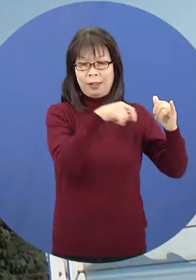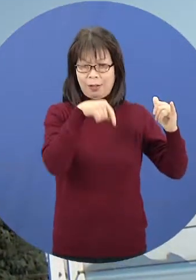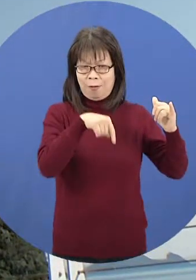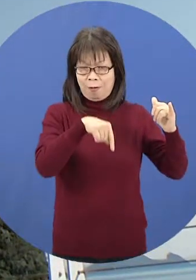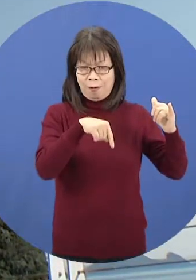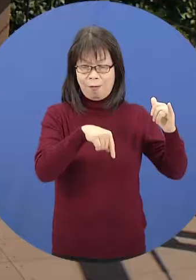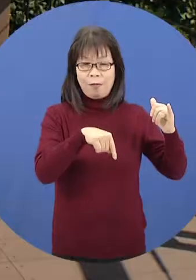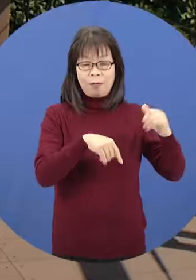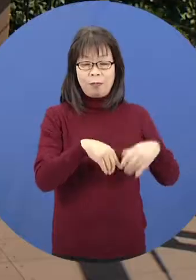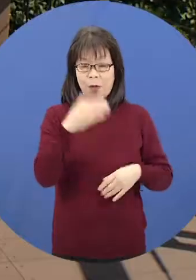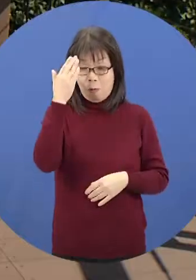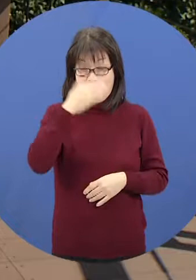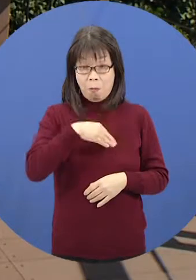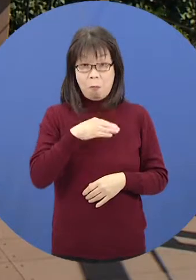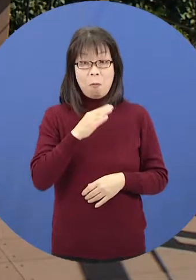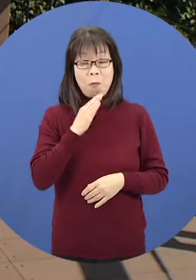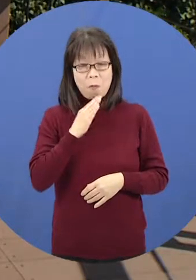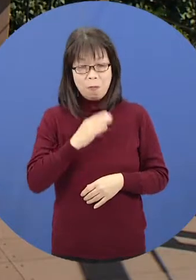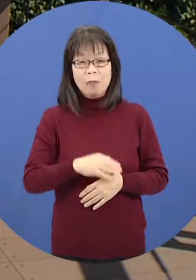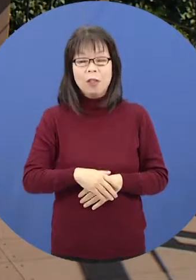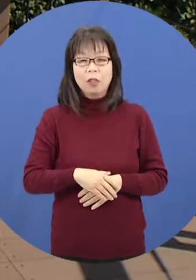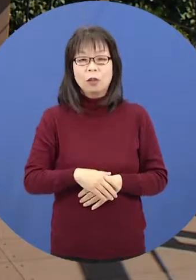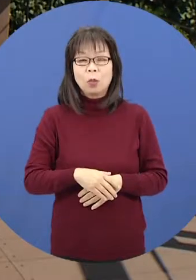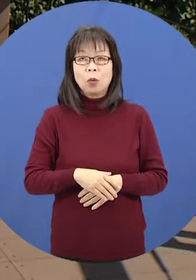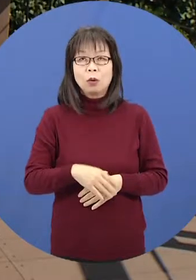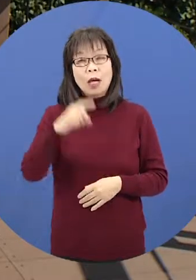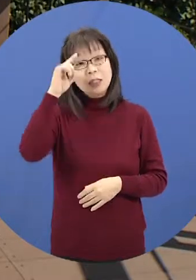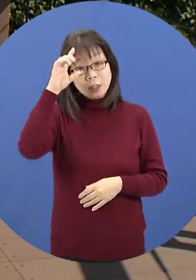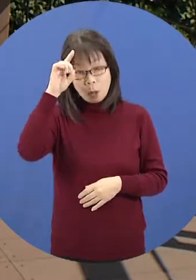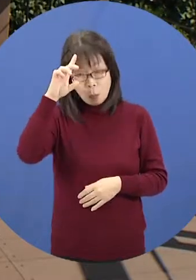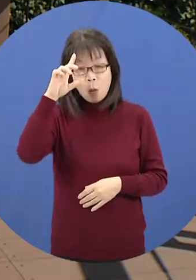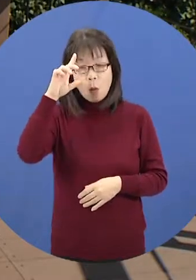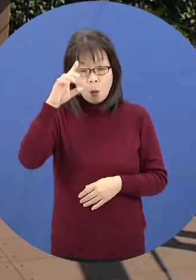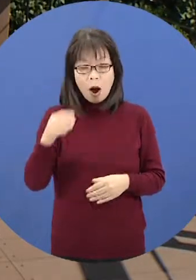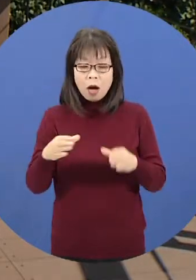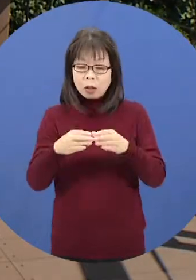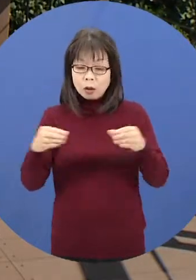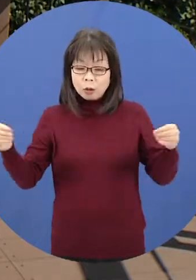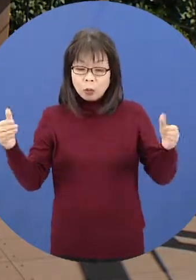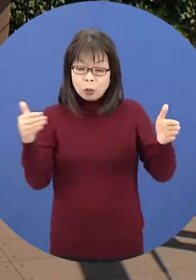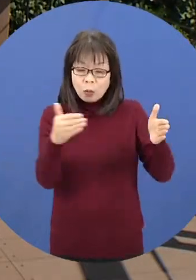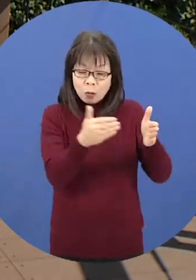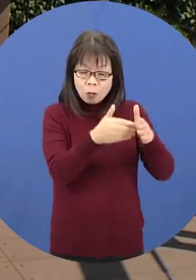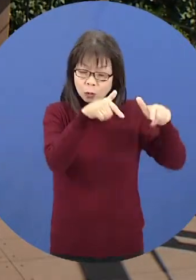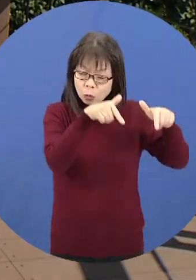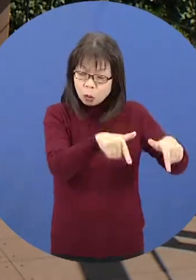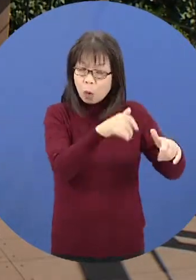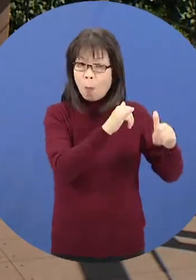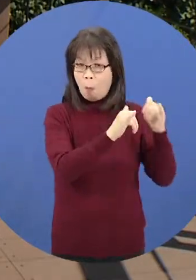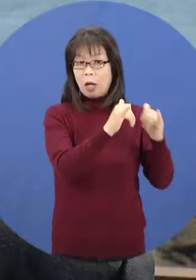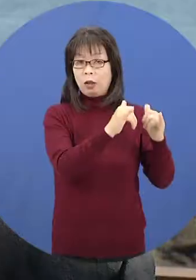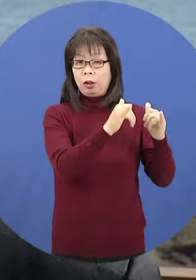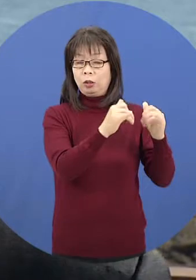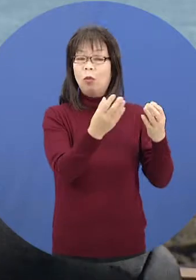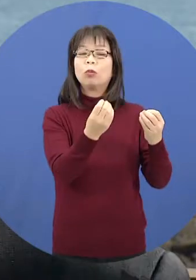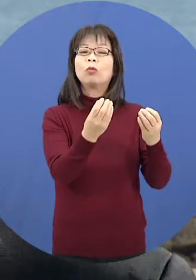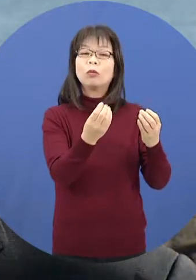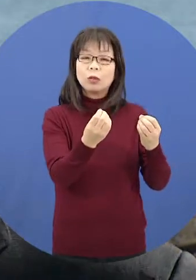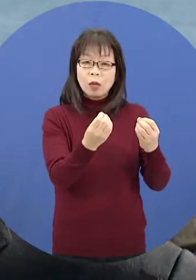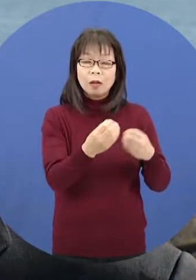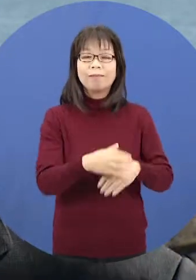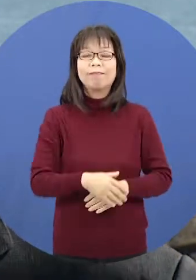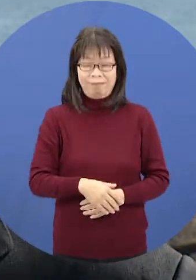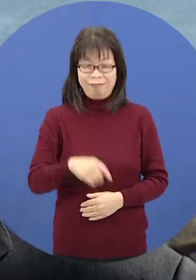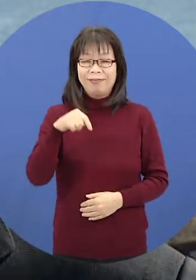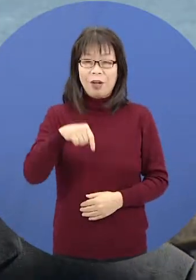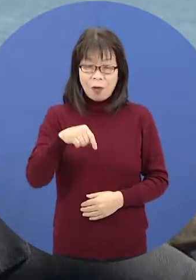んですよ。 そうなんですね。ということは佐世保は日本本土最西端の町なんですね。 本市には